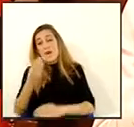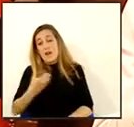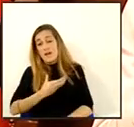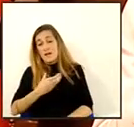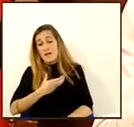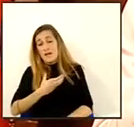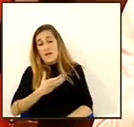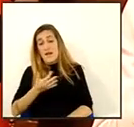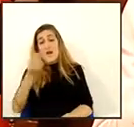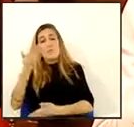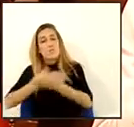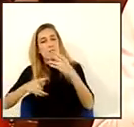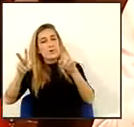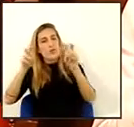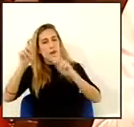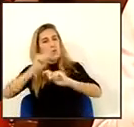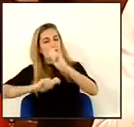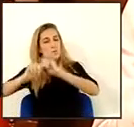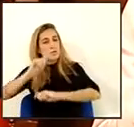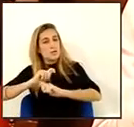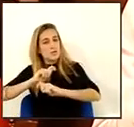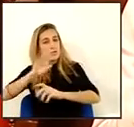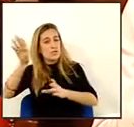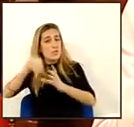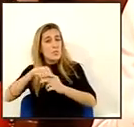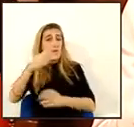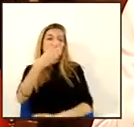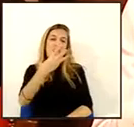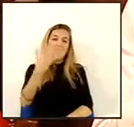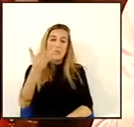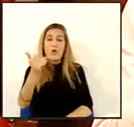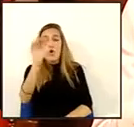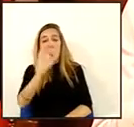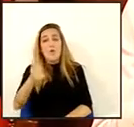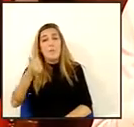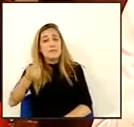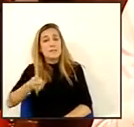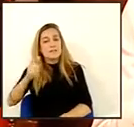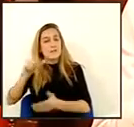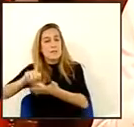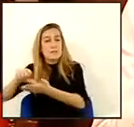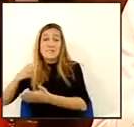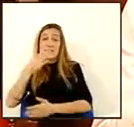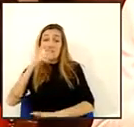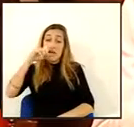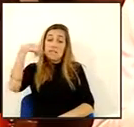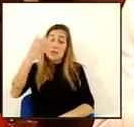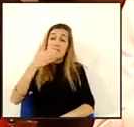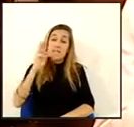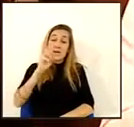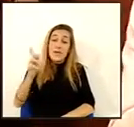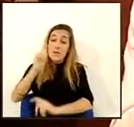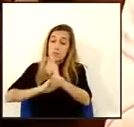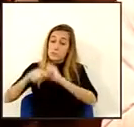en col·laboració amb aquesta nova associació que s'incorporaran 3 o 5 o més membres i l'any que ve si veiem que aquesta associació